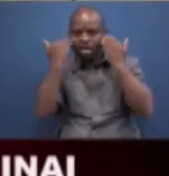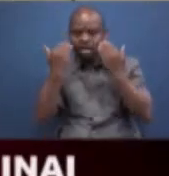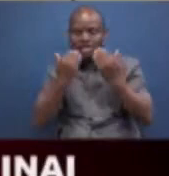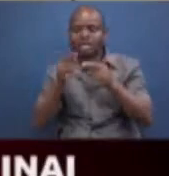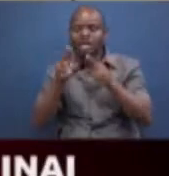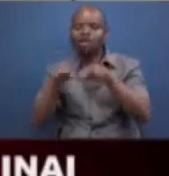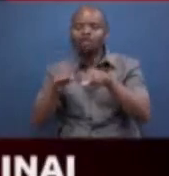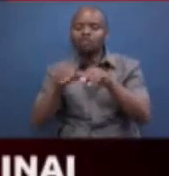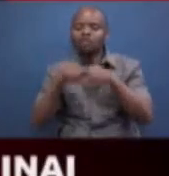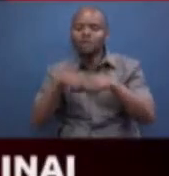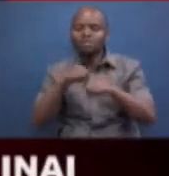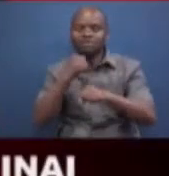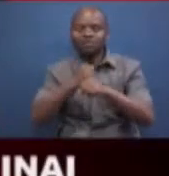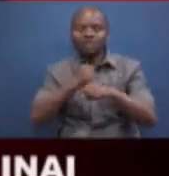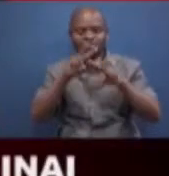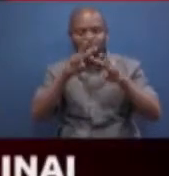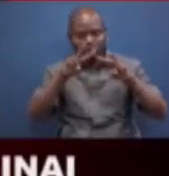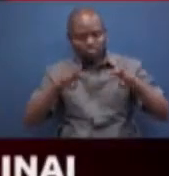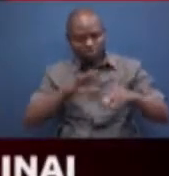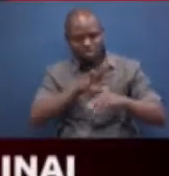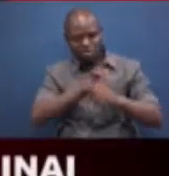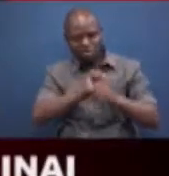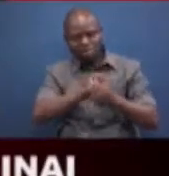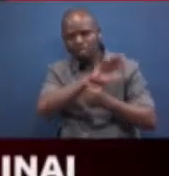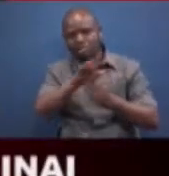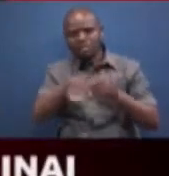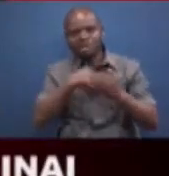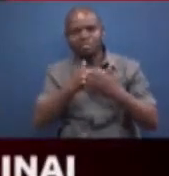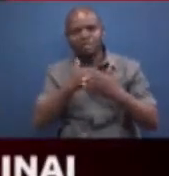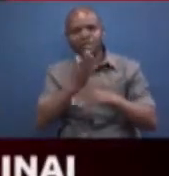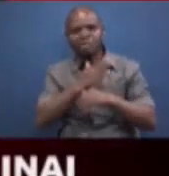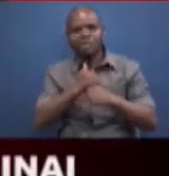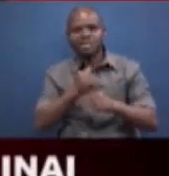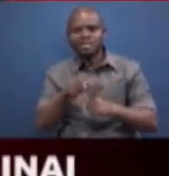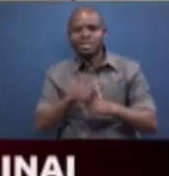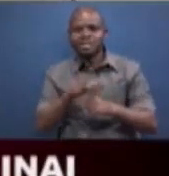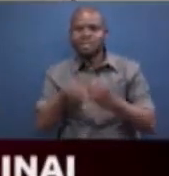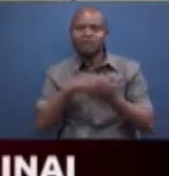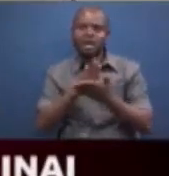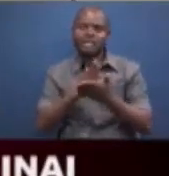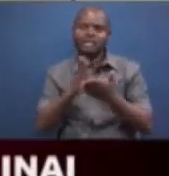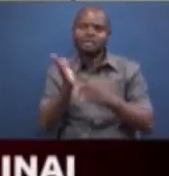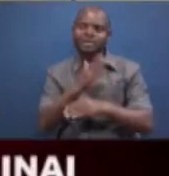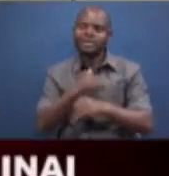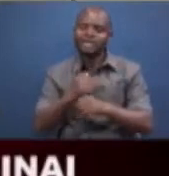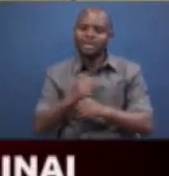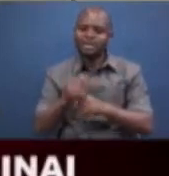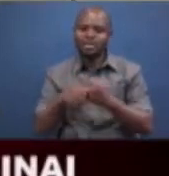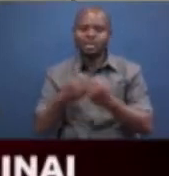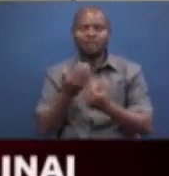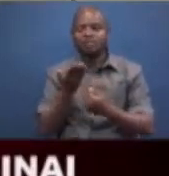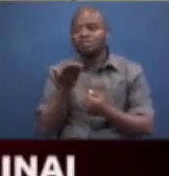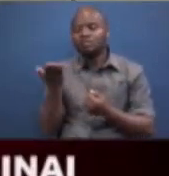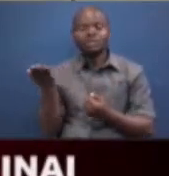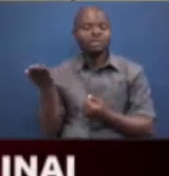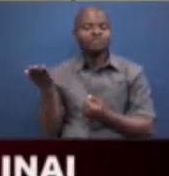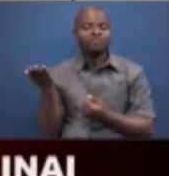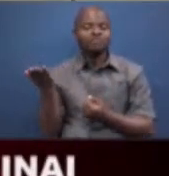anayekwenda kuhukumu lazima afanye follow up ya yote mpaka ipate pale. Ndipo haki itapatikana.